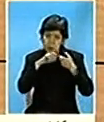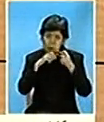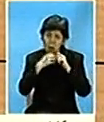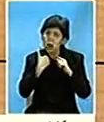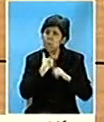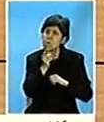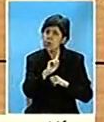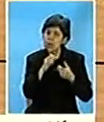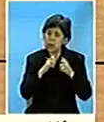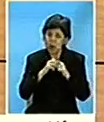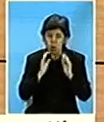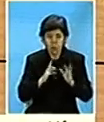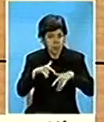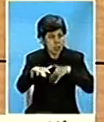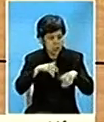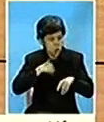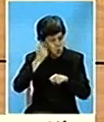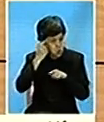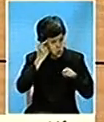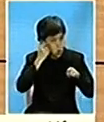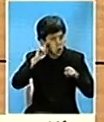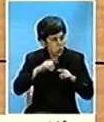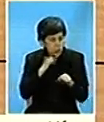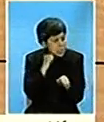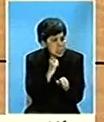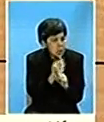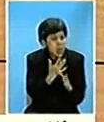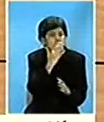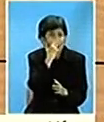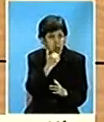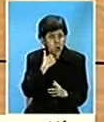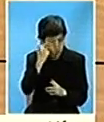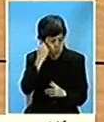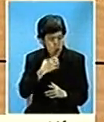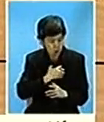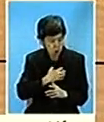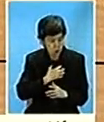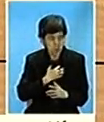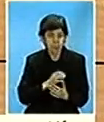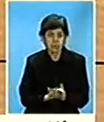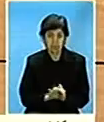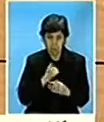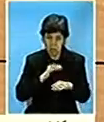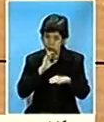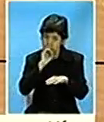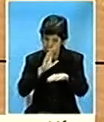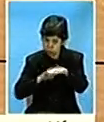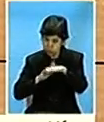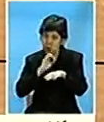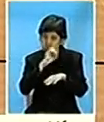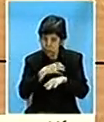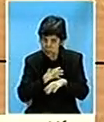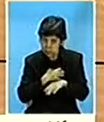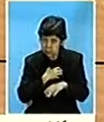ไรที่ประชาชนควรจะรับทราบว่ามันสร้างไม่ได้นะครับอันนี้ก็อยากจะกระตุ้นว่